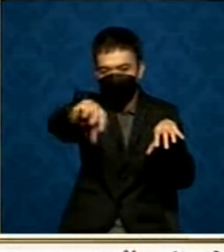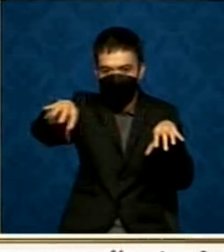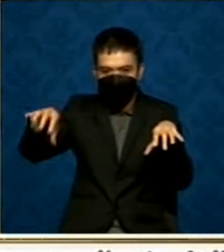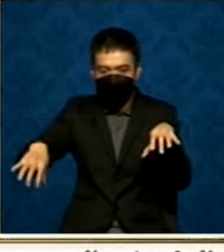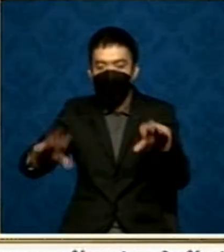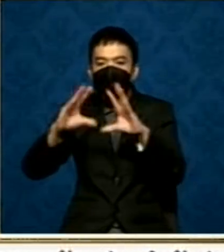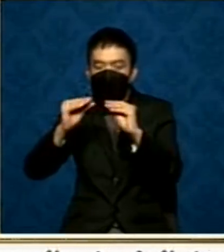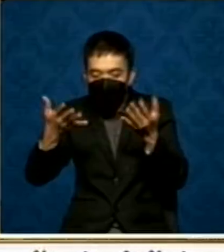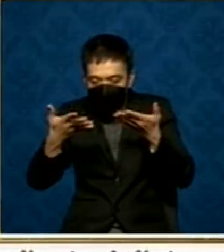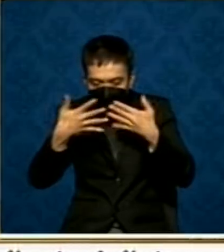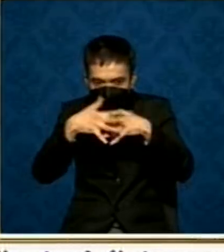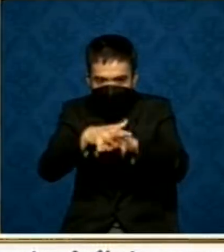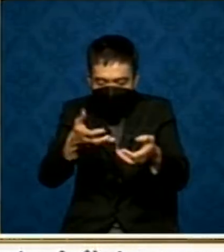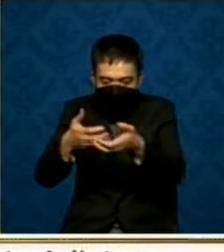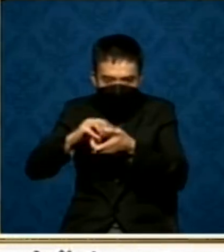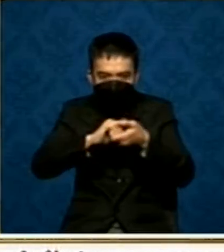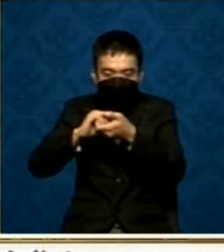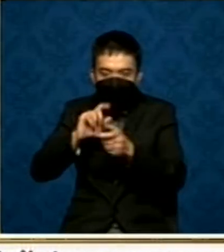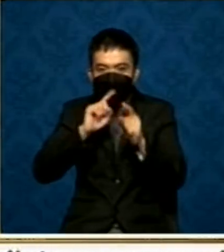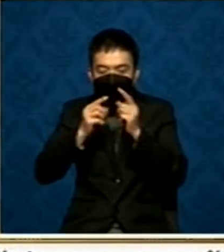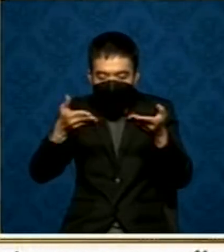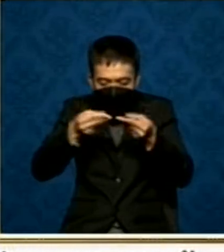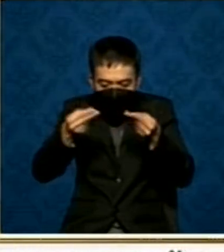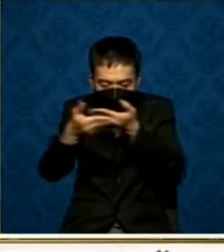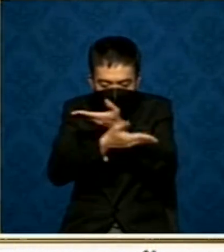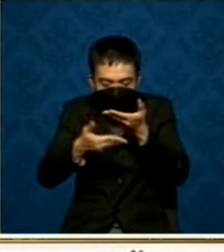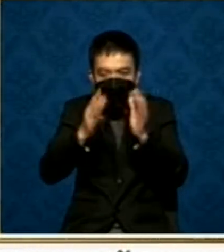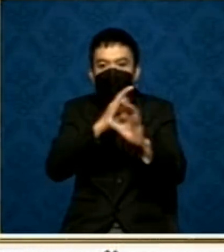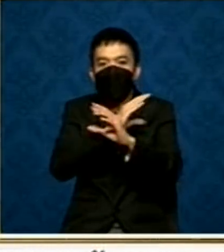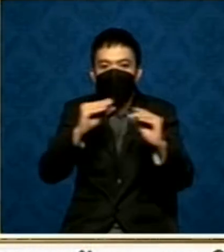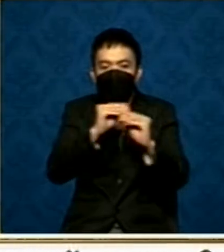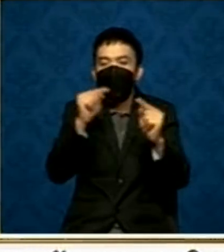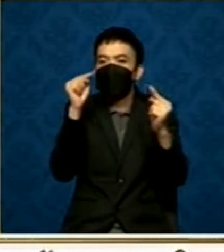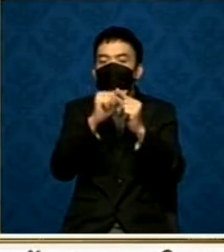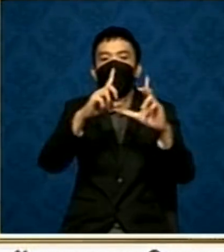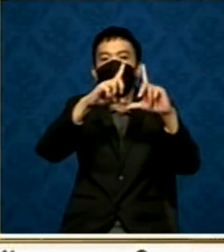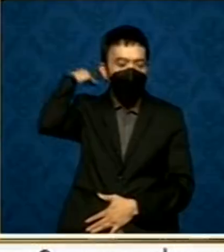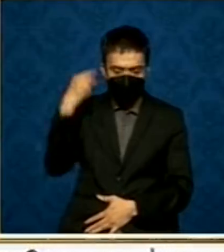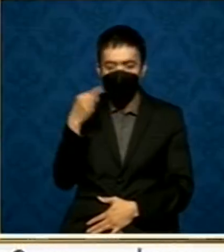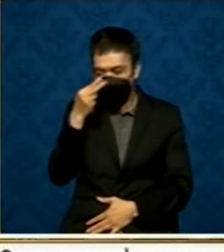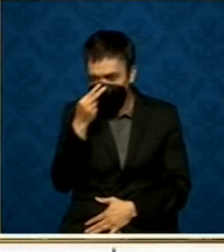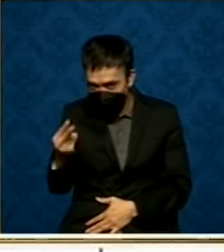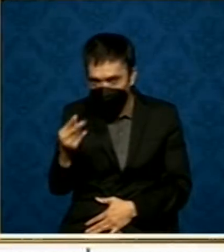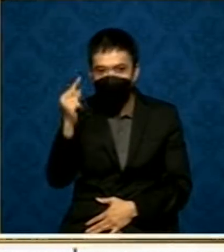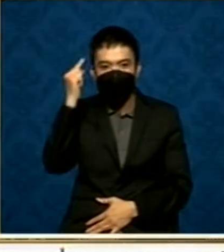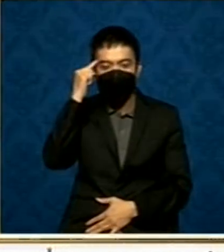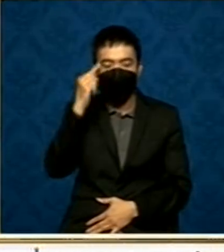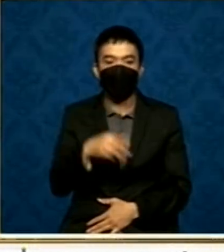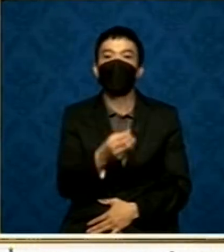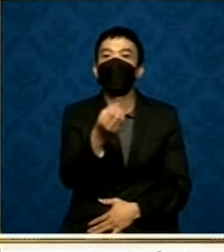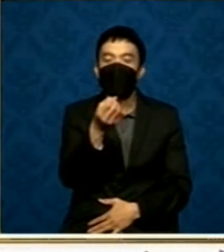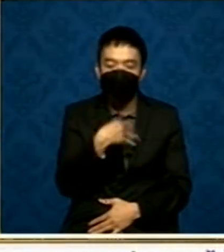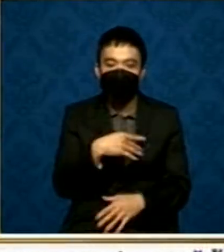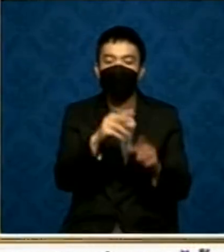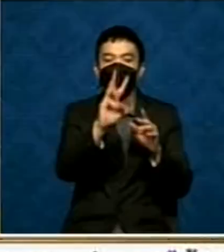ทั้งหมดจะพูดกนอยู่เรื่องเดียวก็คอการชวยเหลือ เมยนมา วัคซีนทตพูดอย่ไมมีเห